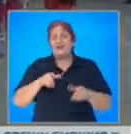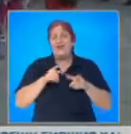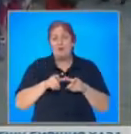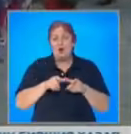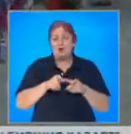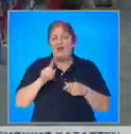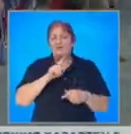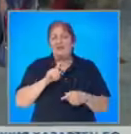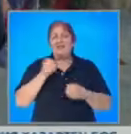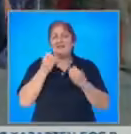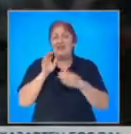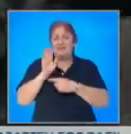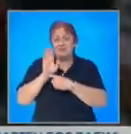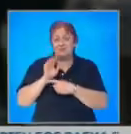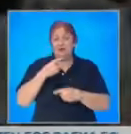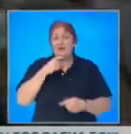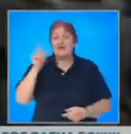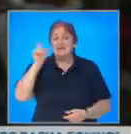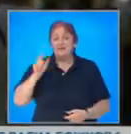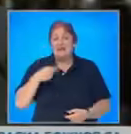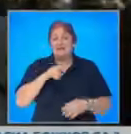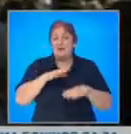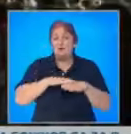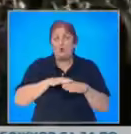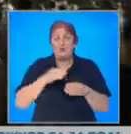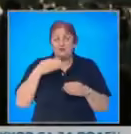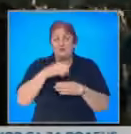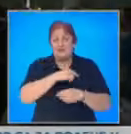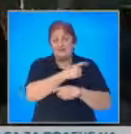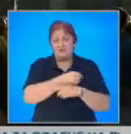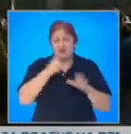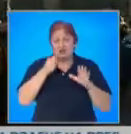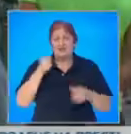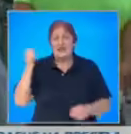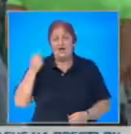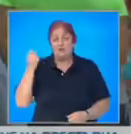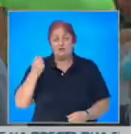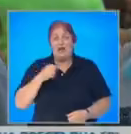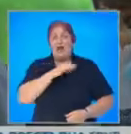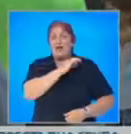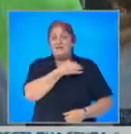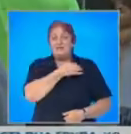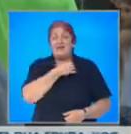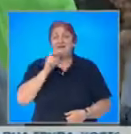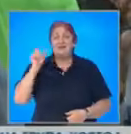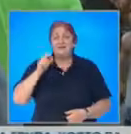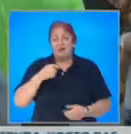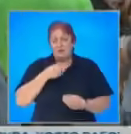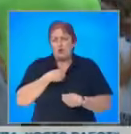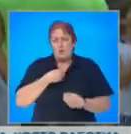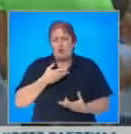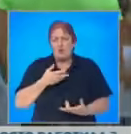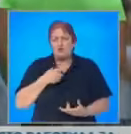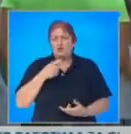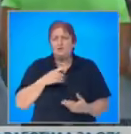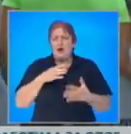Не на зелените паспорти, казаха и в Италия. Там документът ще влезе в сила на 6 август. Вакцинациите в Италия са доброволни.